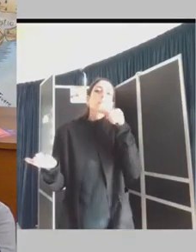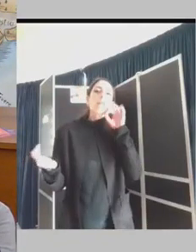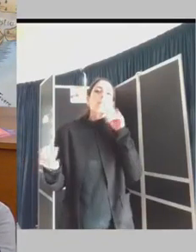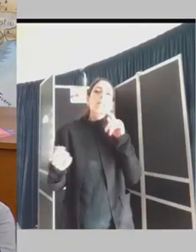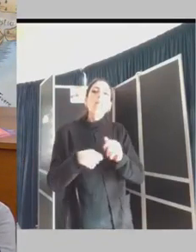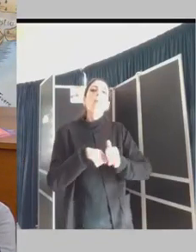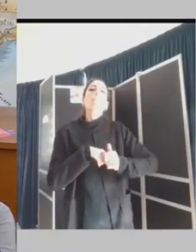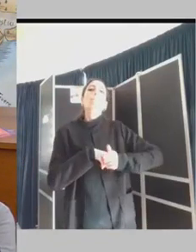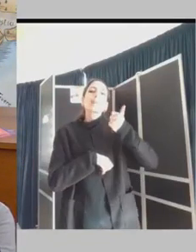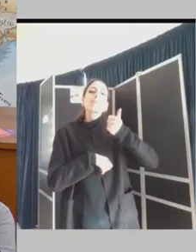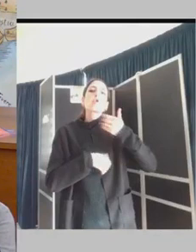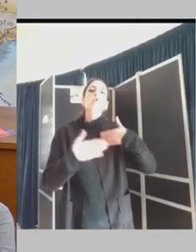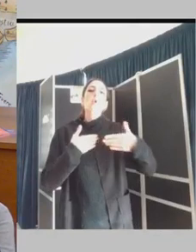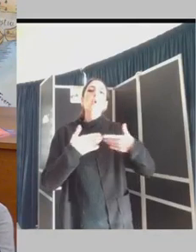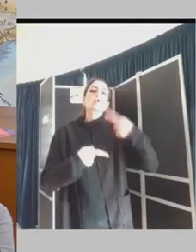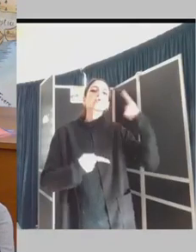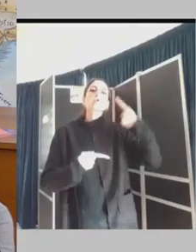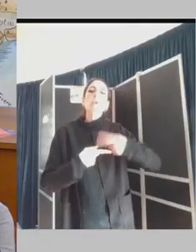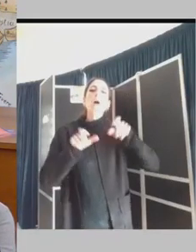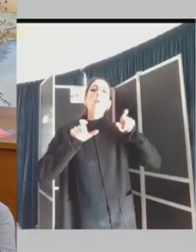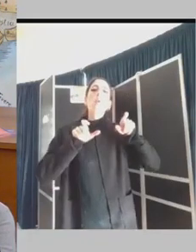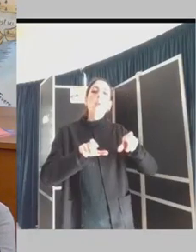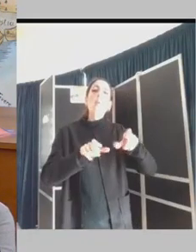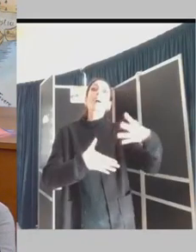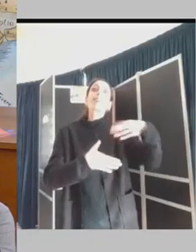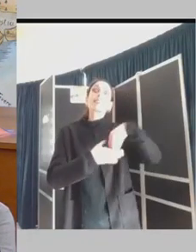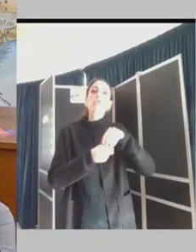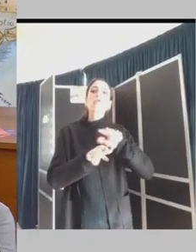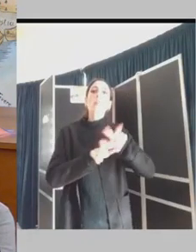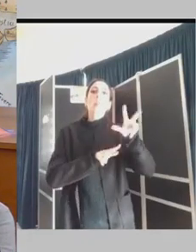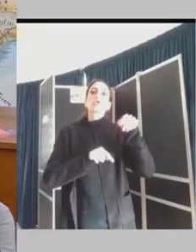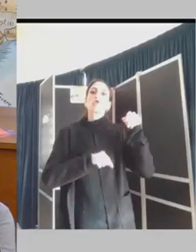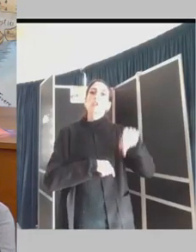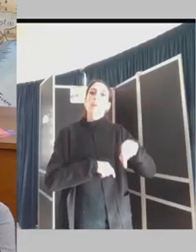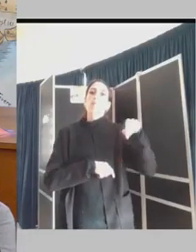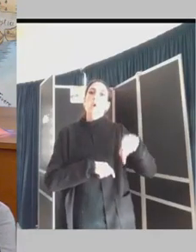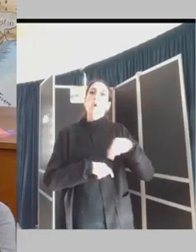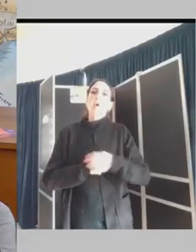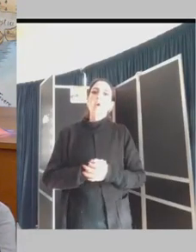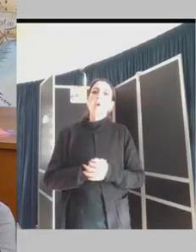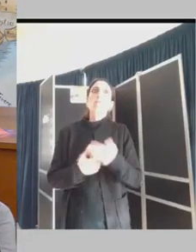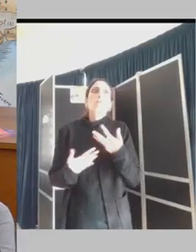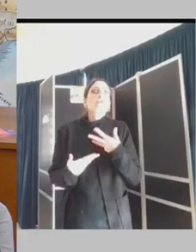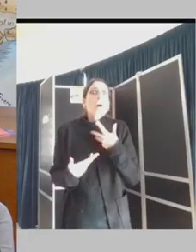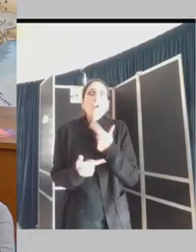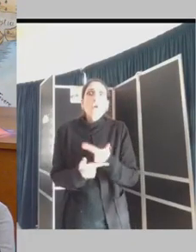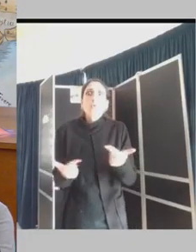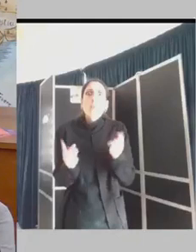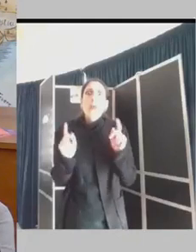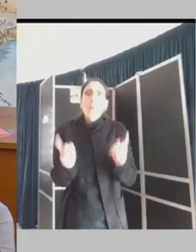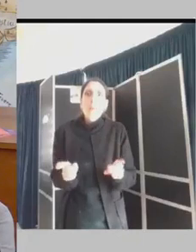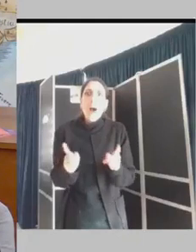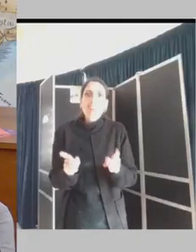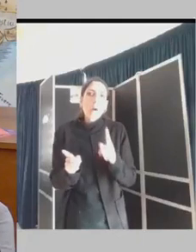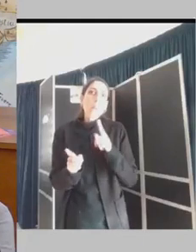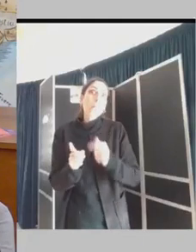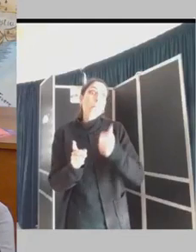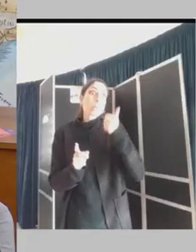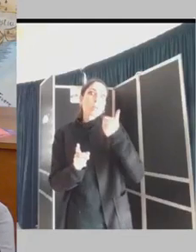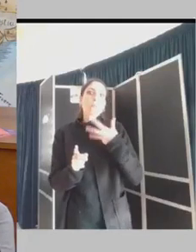nostro municipio. Abbiamo la fortuna anche di avere diverse consulte, qui vedo la Presidente della Consulta della Cultura